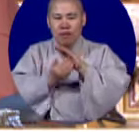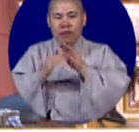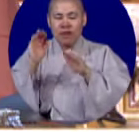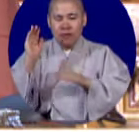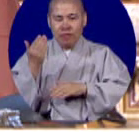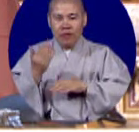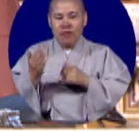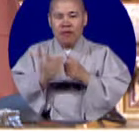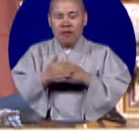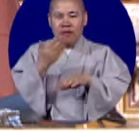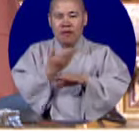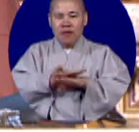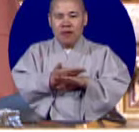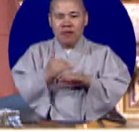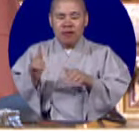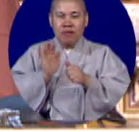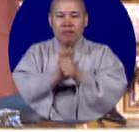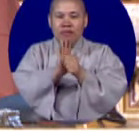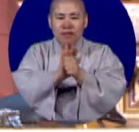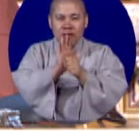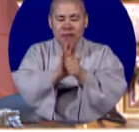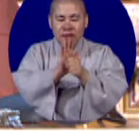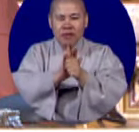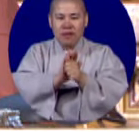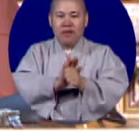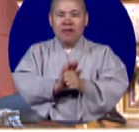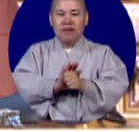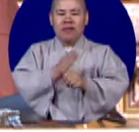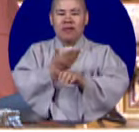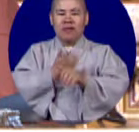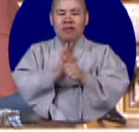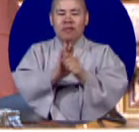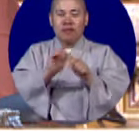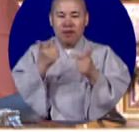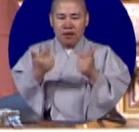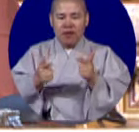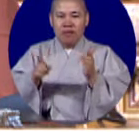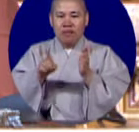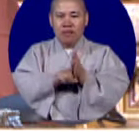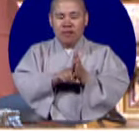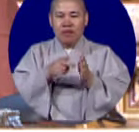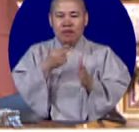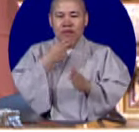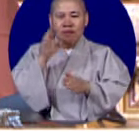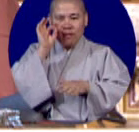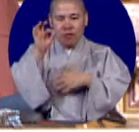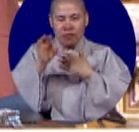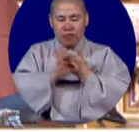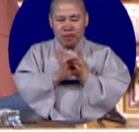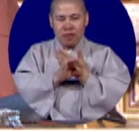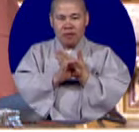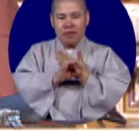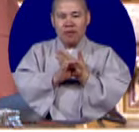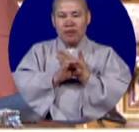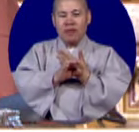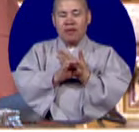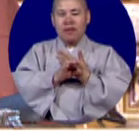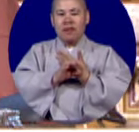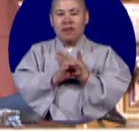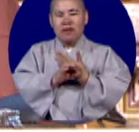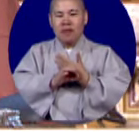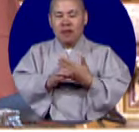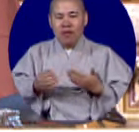그러니까 남을 돕는 것이 그게 남 돕는 게 아니다 이 말이에요. 그게 이제 신심이 없이 보면 이제 분리해서 그렇지요.